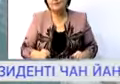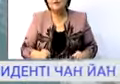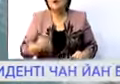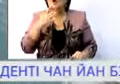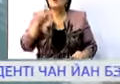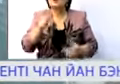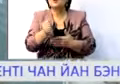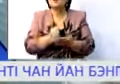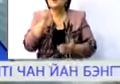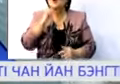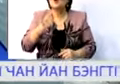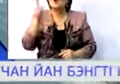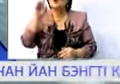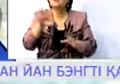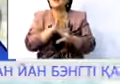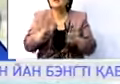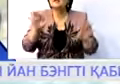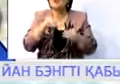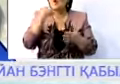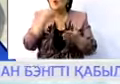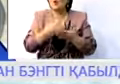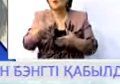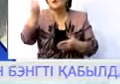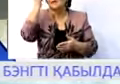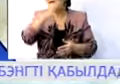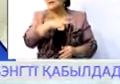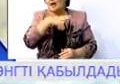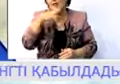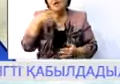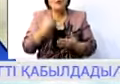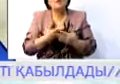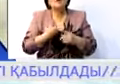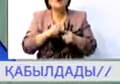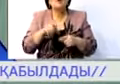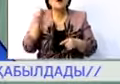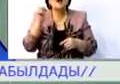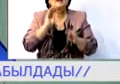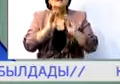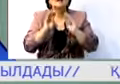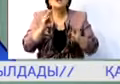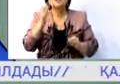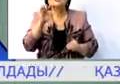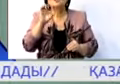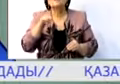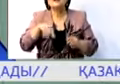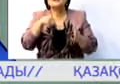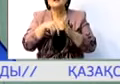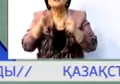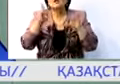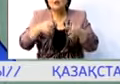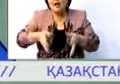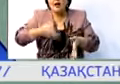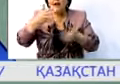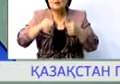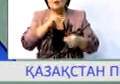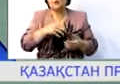Музей қорында көне дәуірден сыр шертетін құнды жәдігерлер жетерлік. Мәселен, мұны алтын жапсырмалар Шіркірабат қалашығына жүргізілген қазба